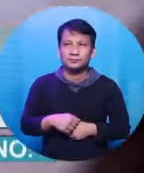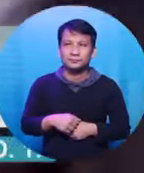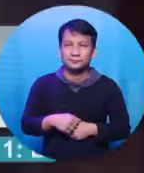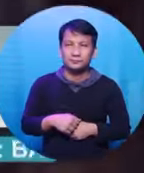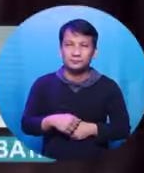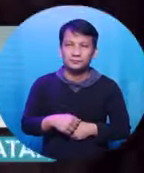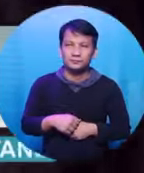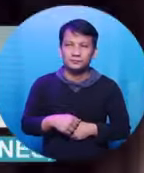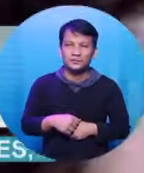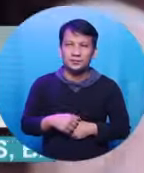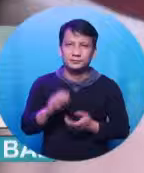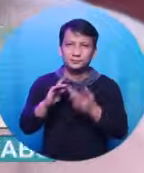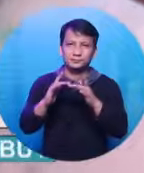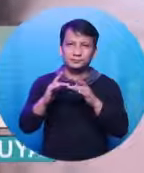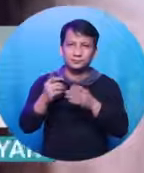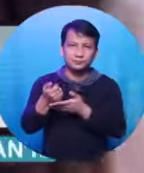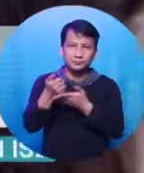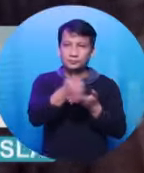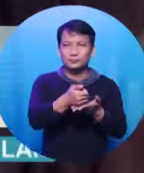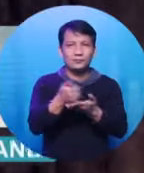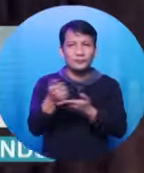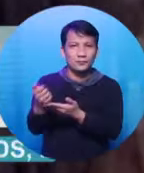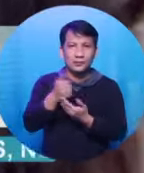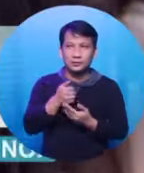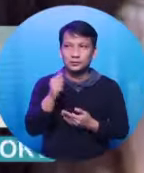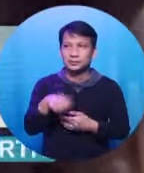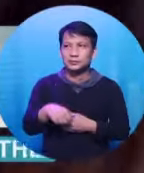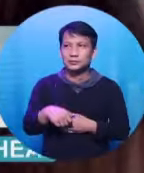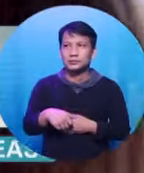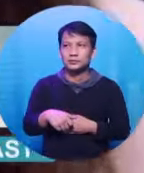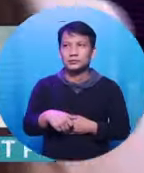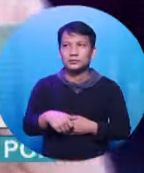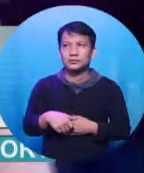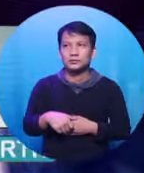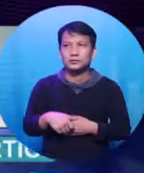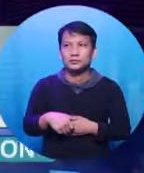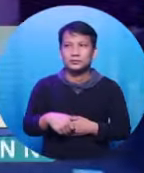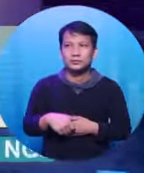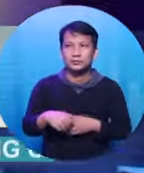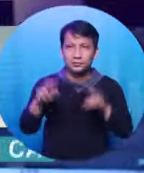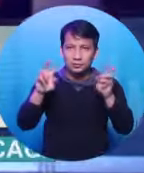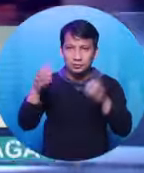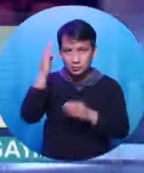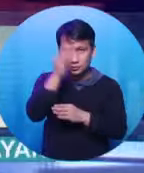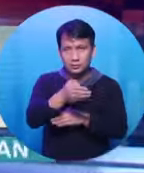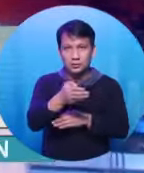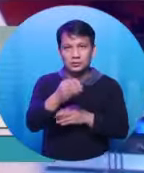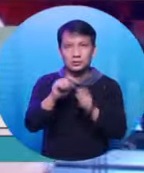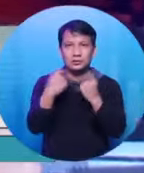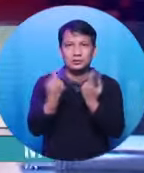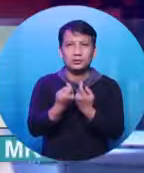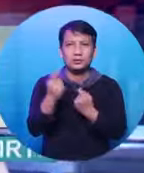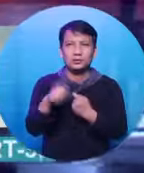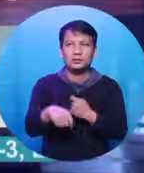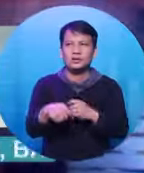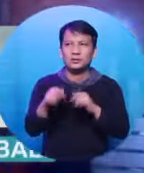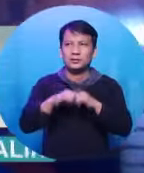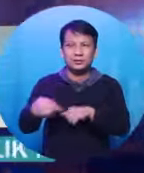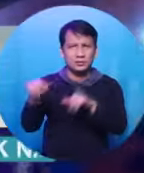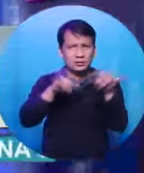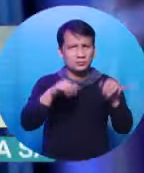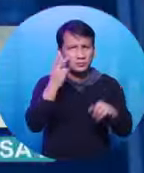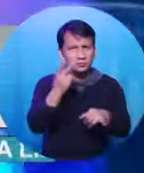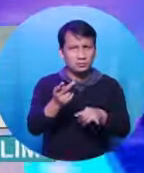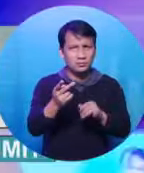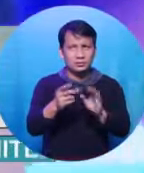itong kaibigan natin na ito ng tulong, Idol Rafi. Pero syempre, yung team mo ay a-actionan din po yan. Pero anyway, gano'n yung mga